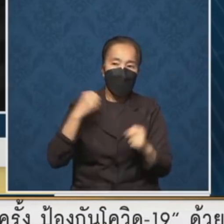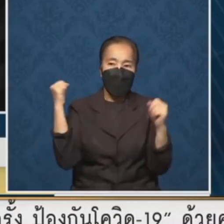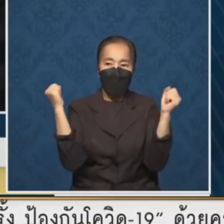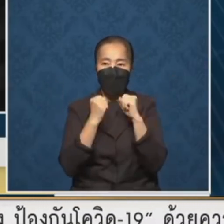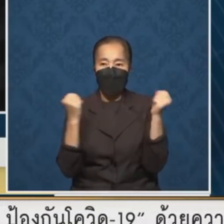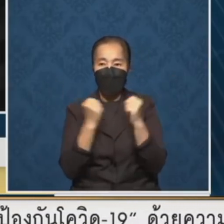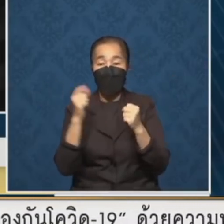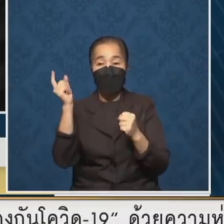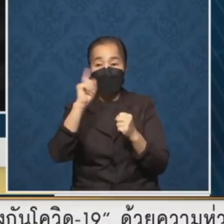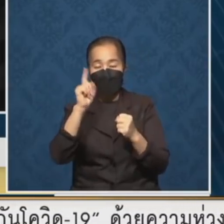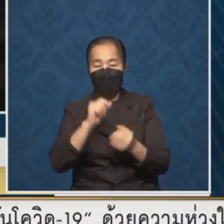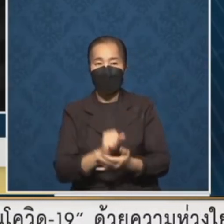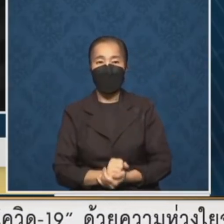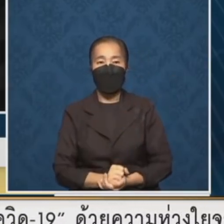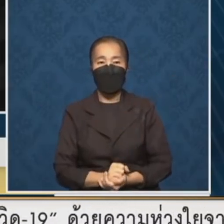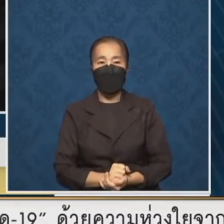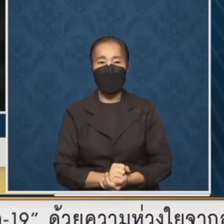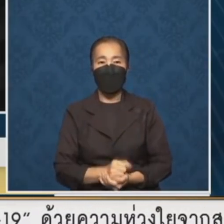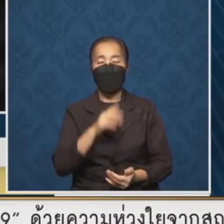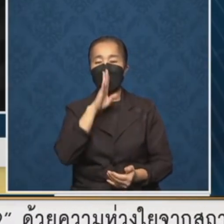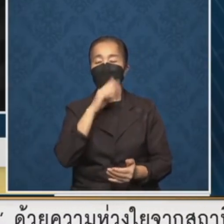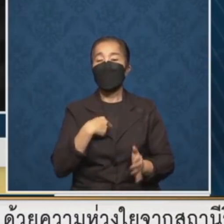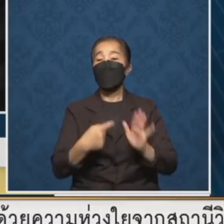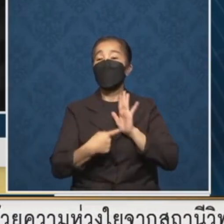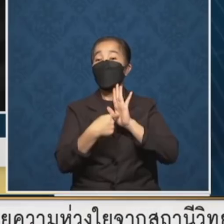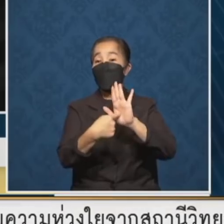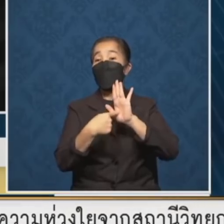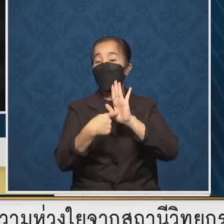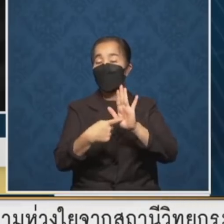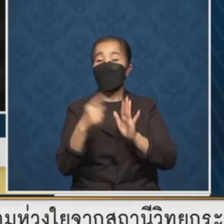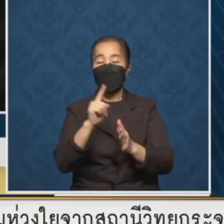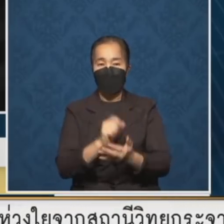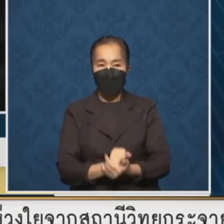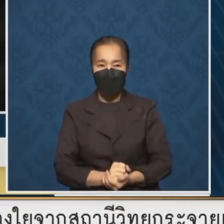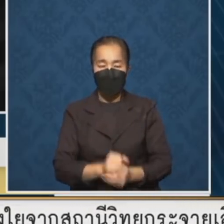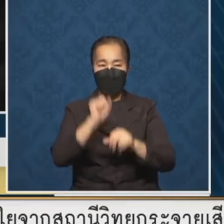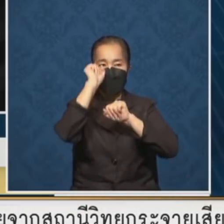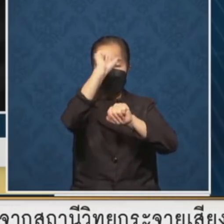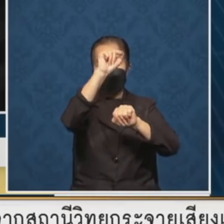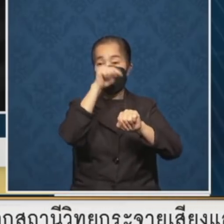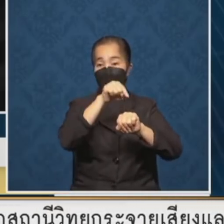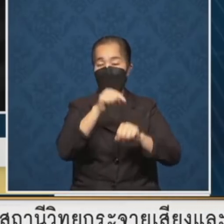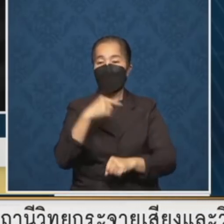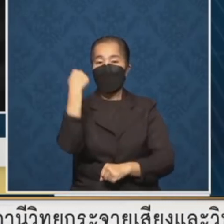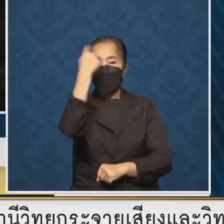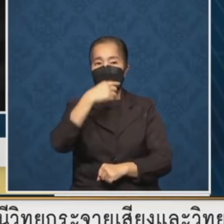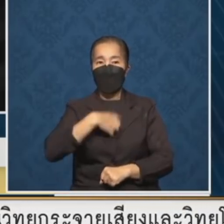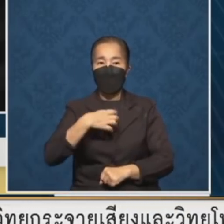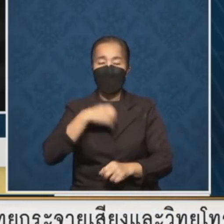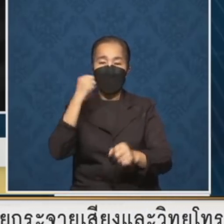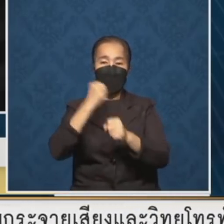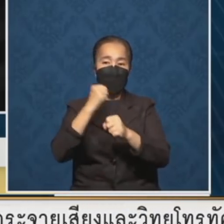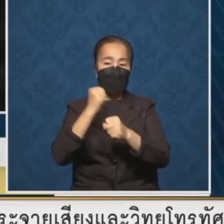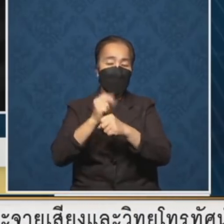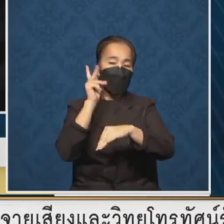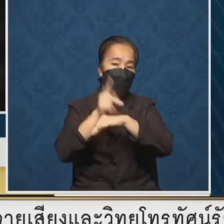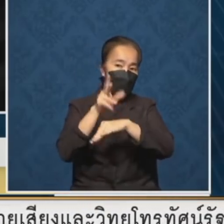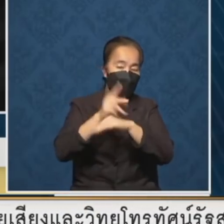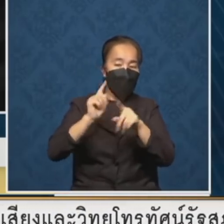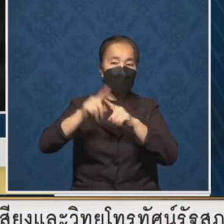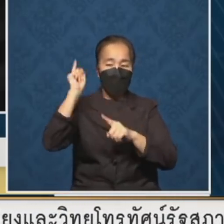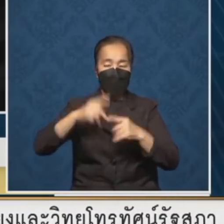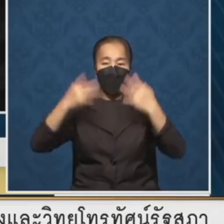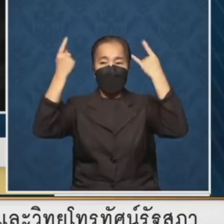ทีหลังครับถ้าจะให้ผมยกตัวอย่างแบบสุดโต่งนะครับคือตามประกาศนี้ใครอยากเปิด Twitter อาจจะต้องใช้บัตรประชาช